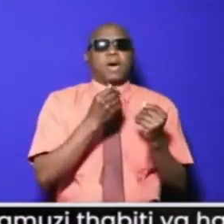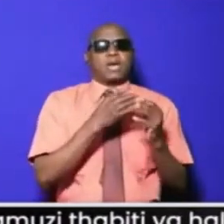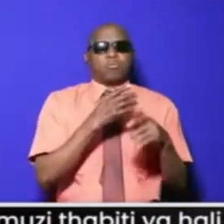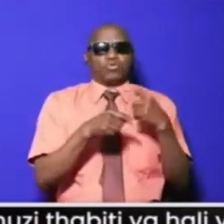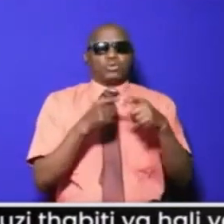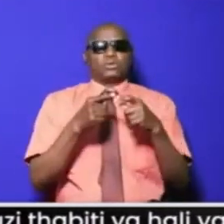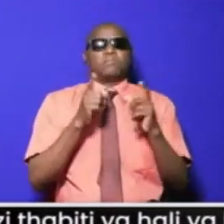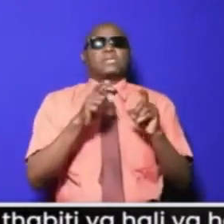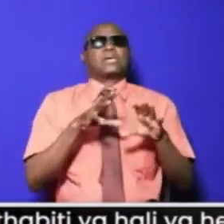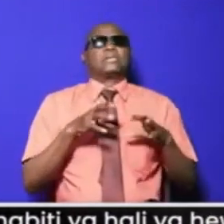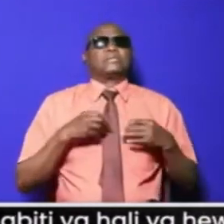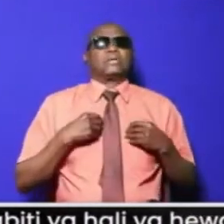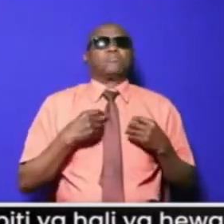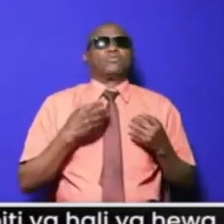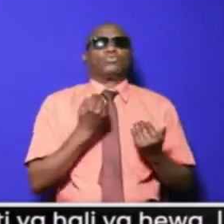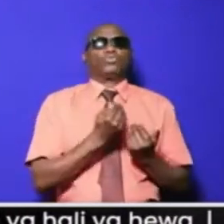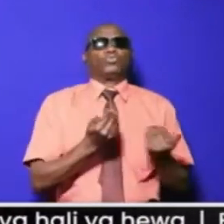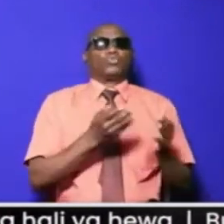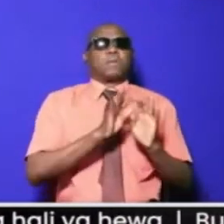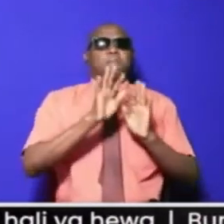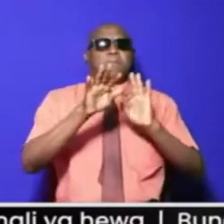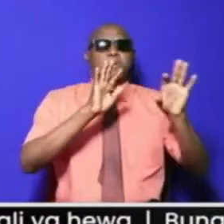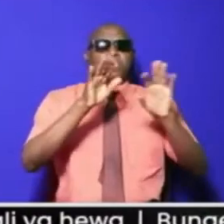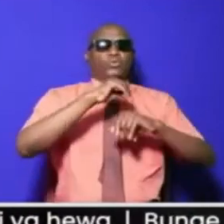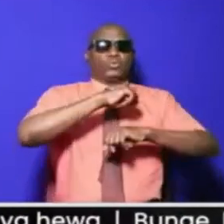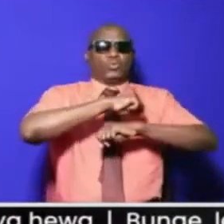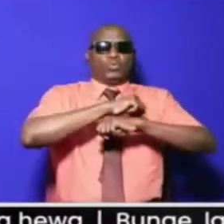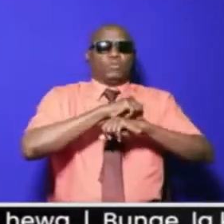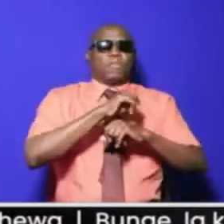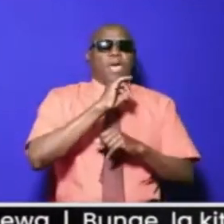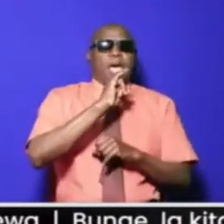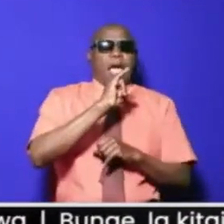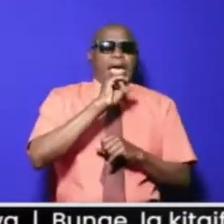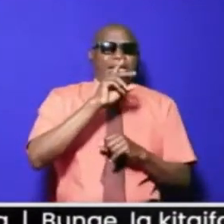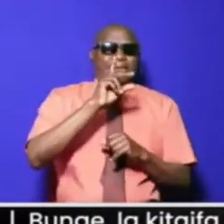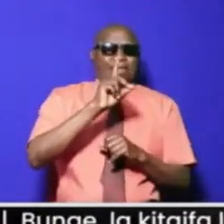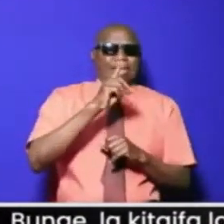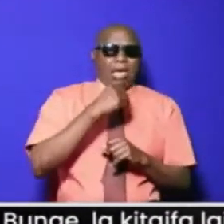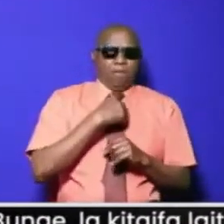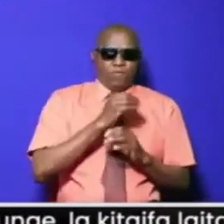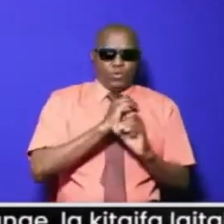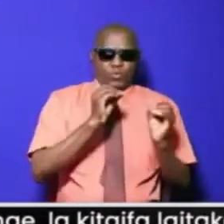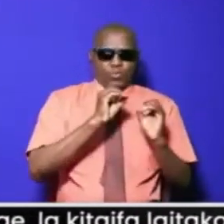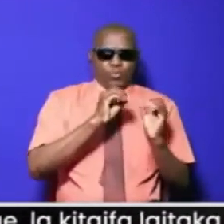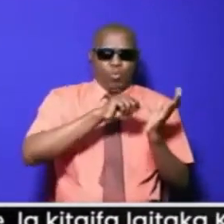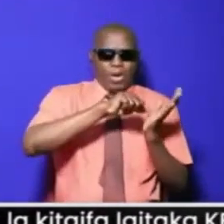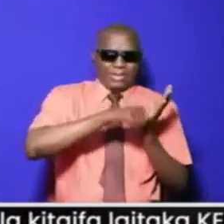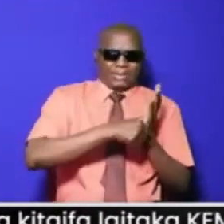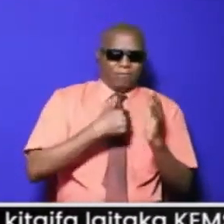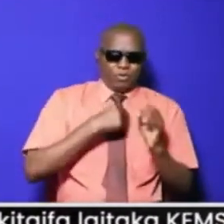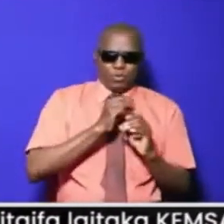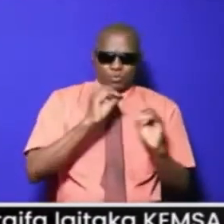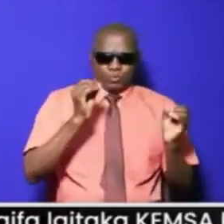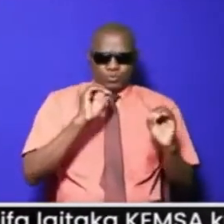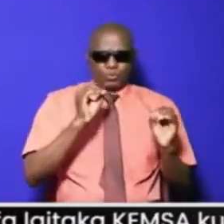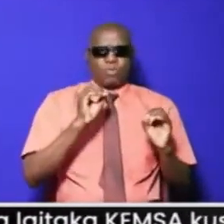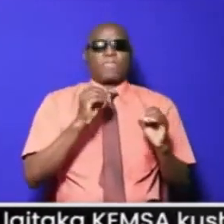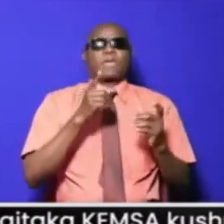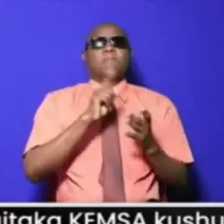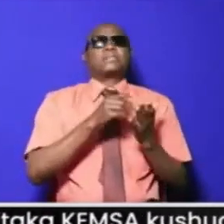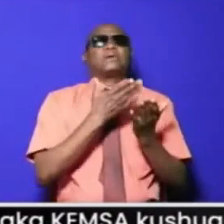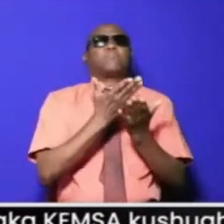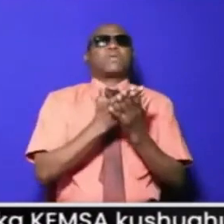wakubali watoto warudi shule. Na wale hawana IDs kwamba wanaweza apply bila hata IDs. Hiyo